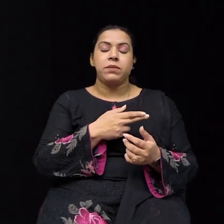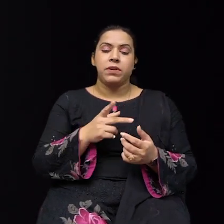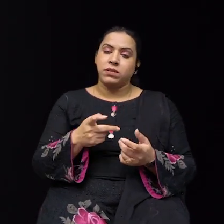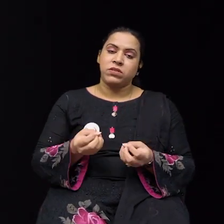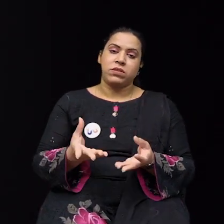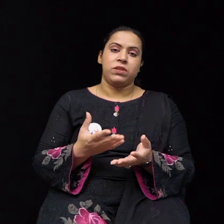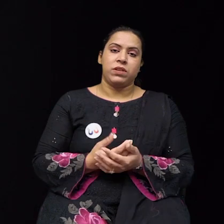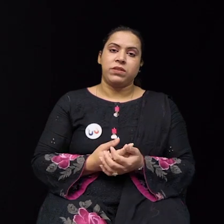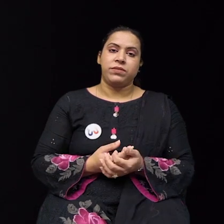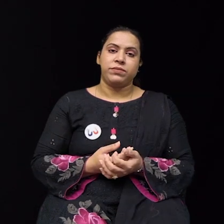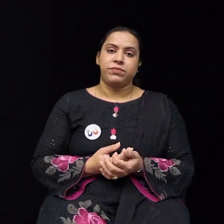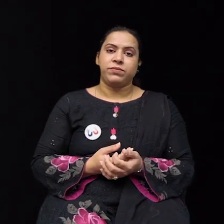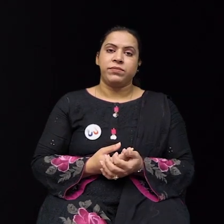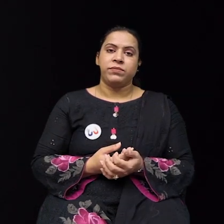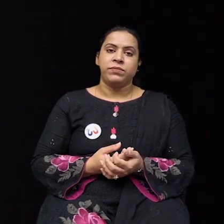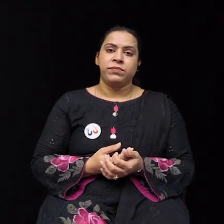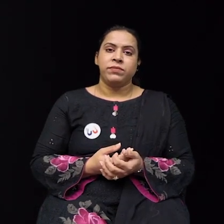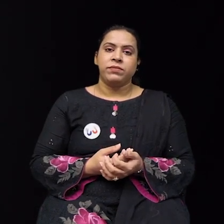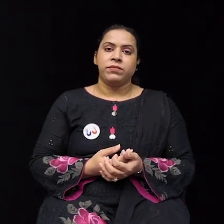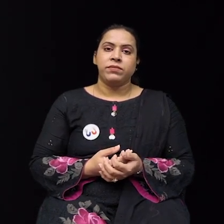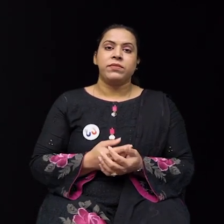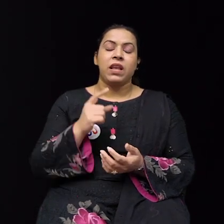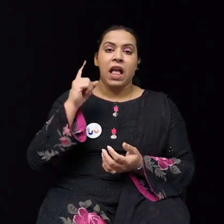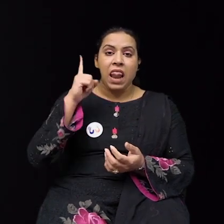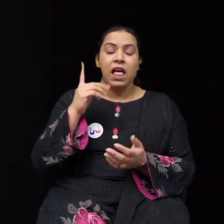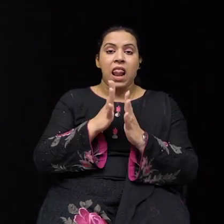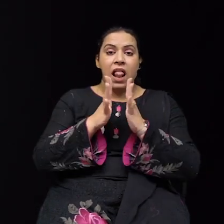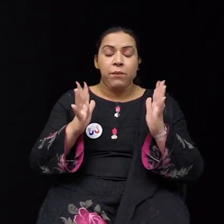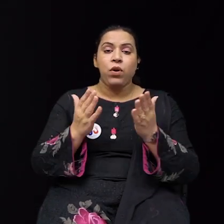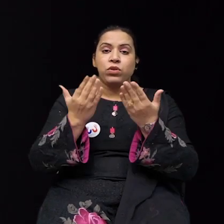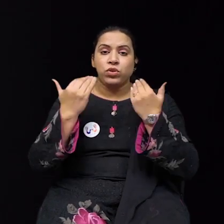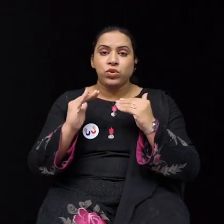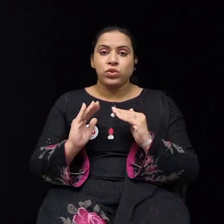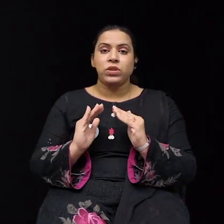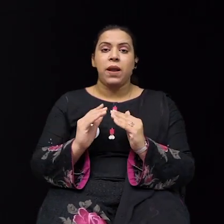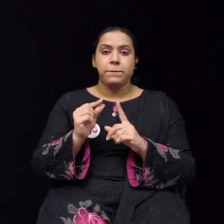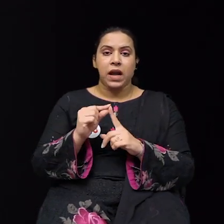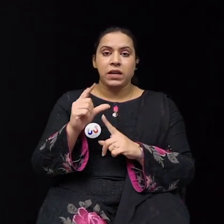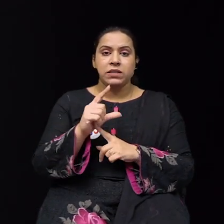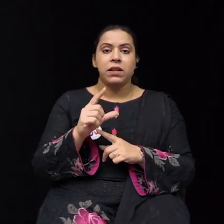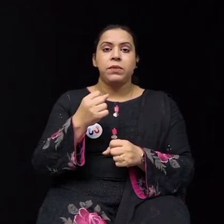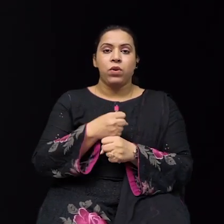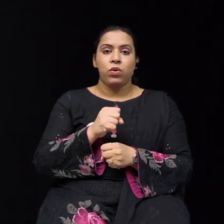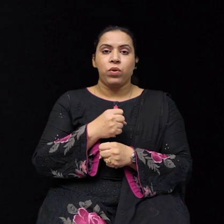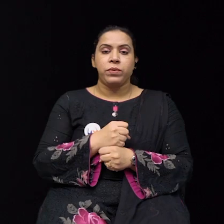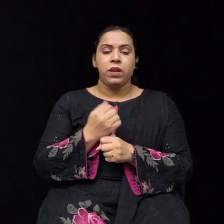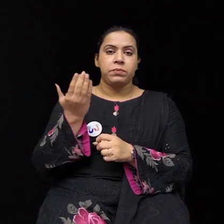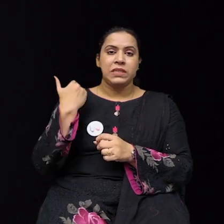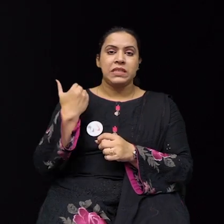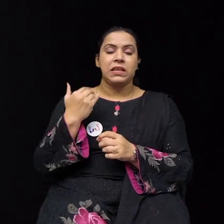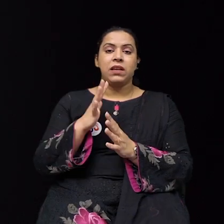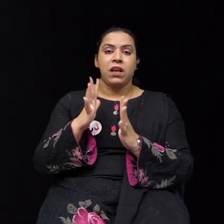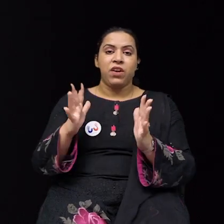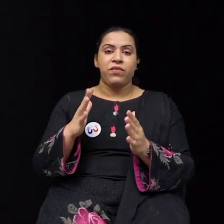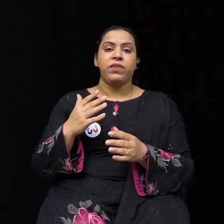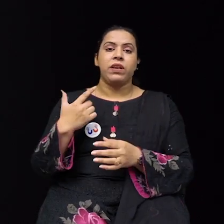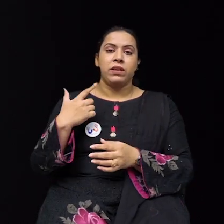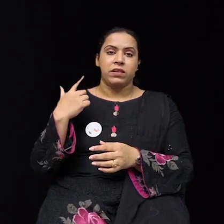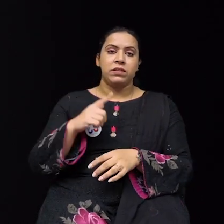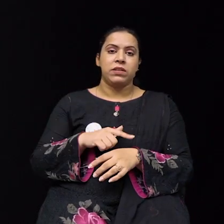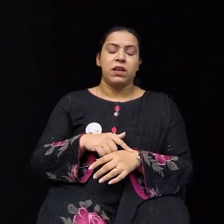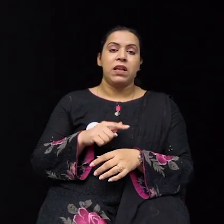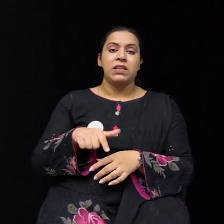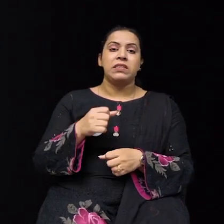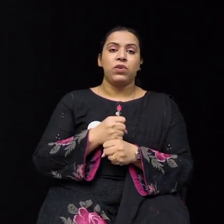بائی پاس کی ضرورت ہے تو پھر آپ کو بائی پاس کرنا پڑے گا. اللہ کا لاکھ لاکھ شکر ہے, الحمدللہ پاکستان کی حکومتوں نے پچھلے کافی عرصے